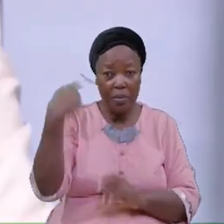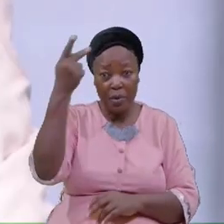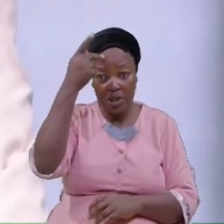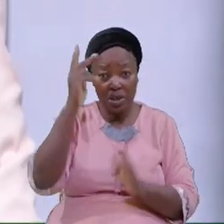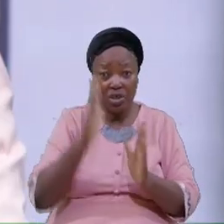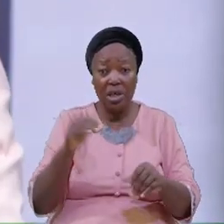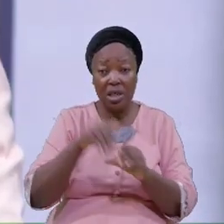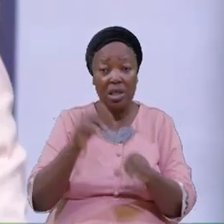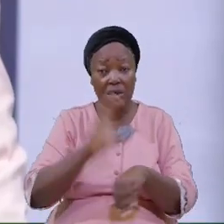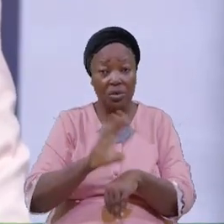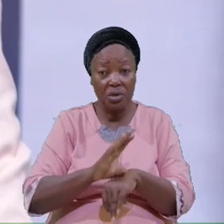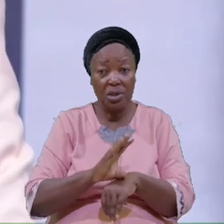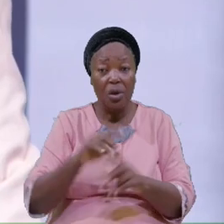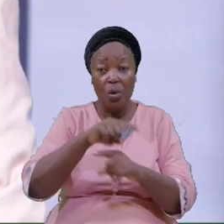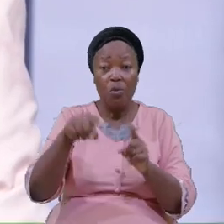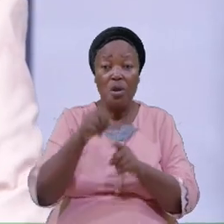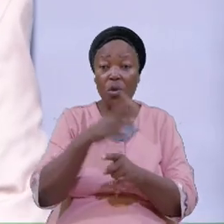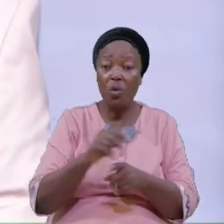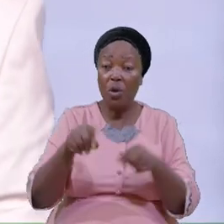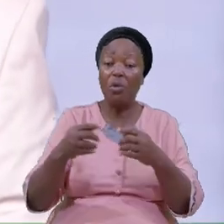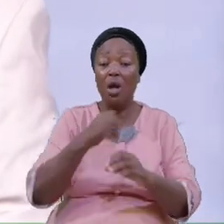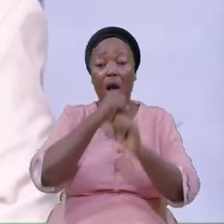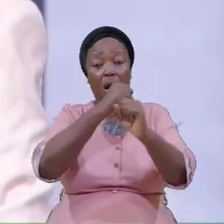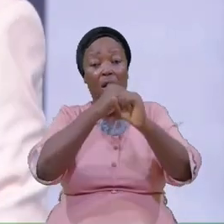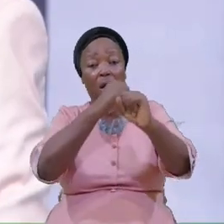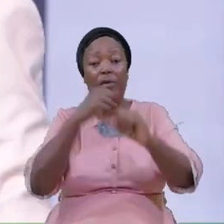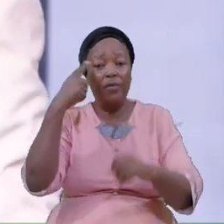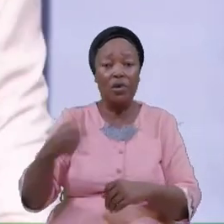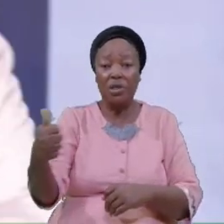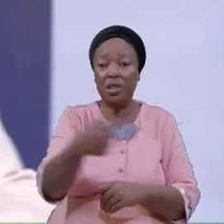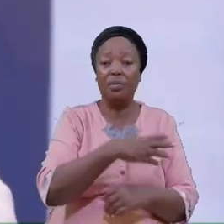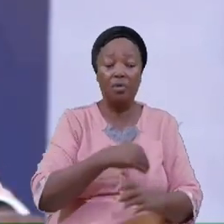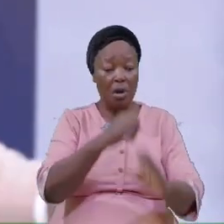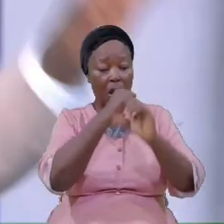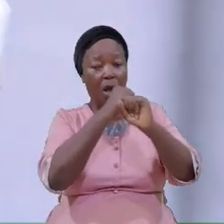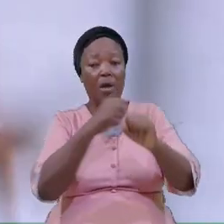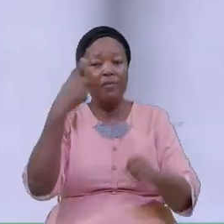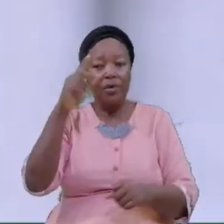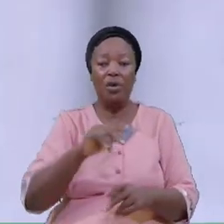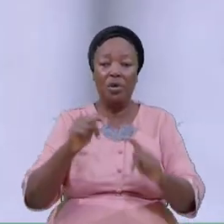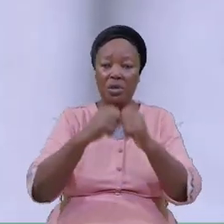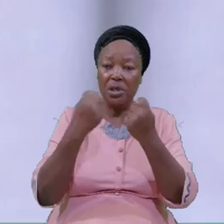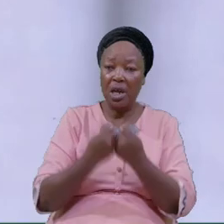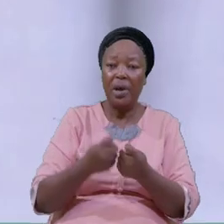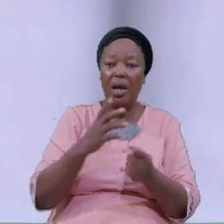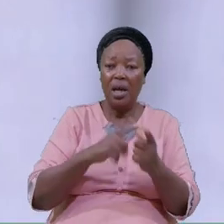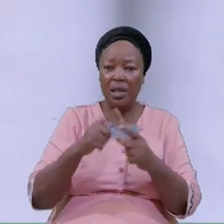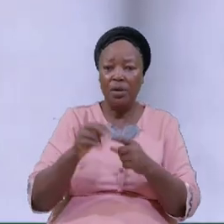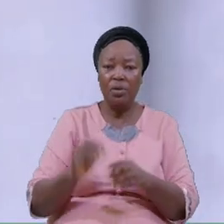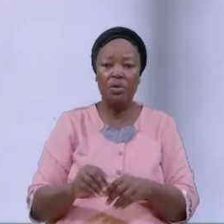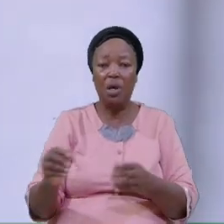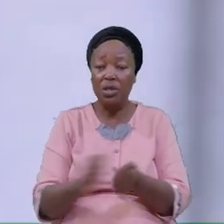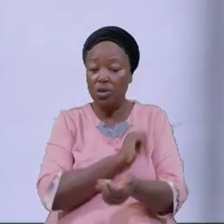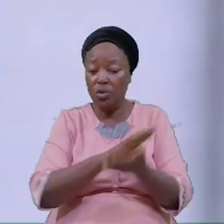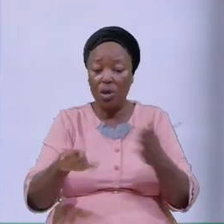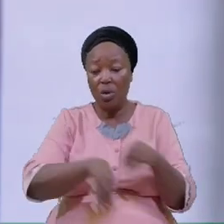when you are campaigning for yourself or campaigning for your tribe and you are putting all the others down. Is